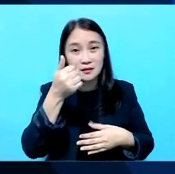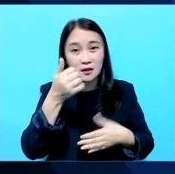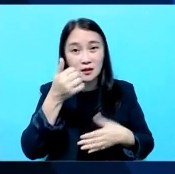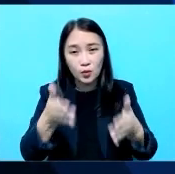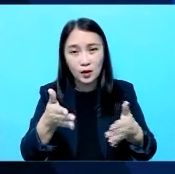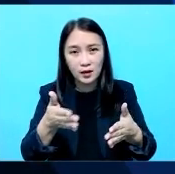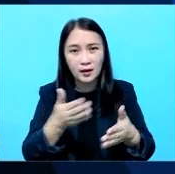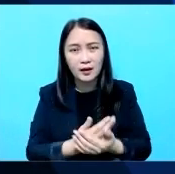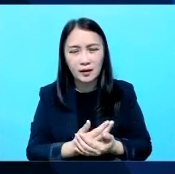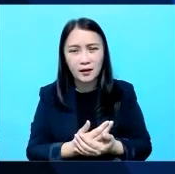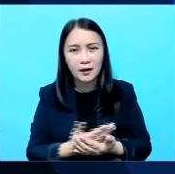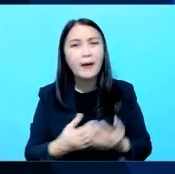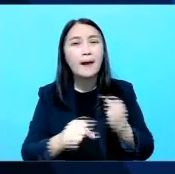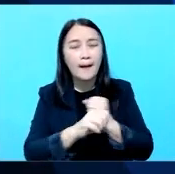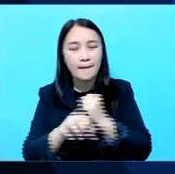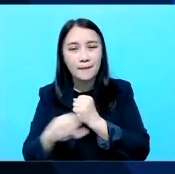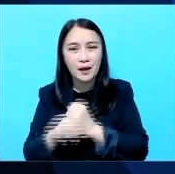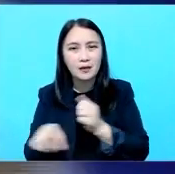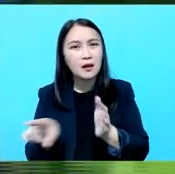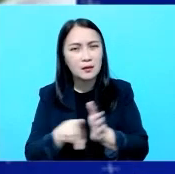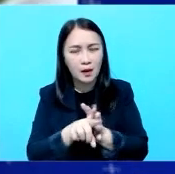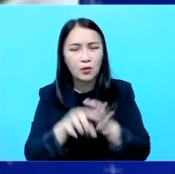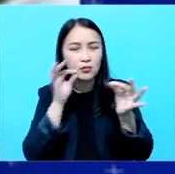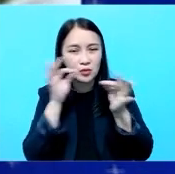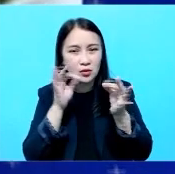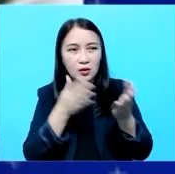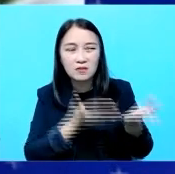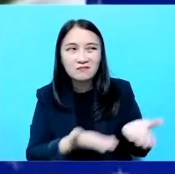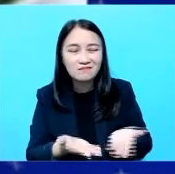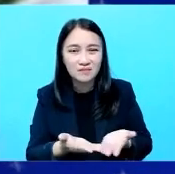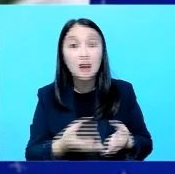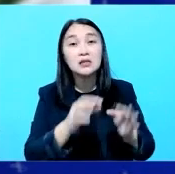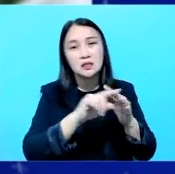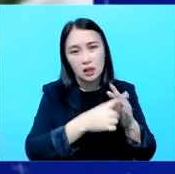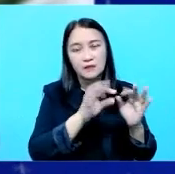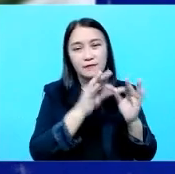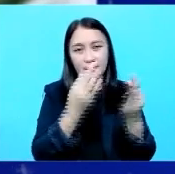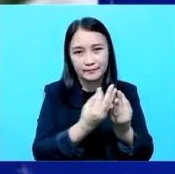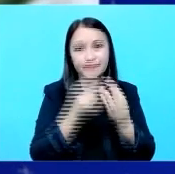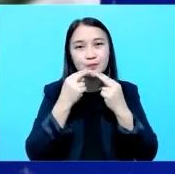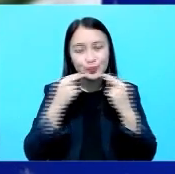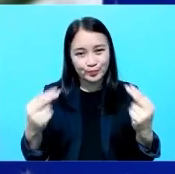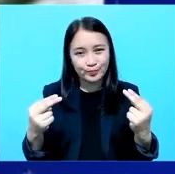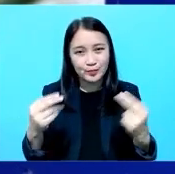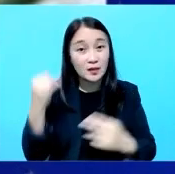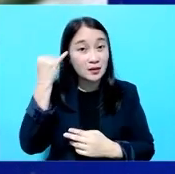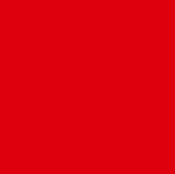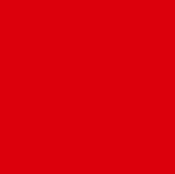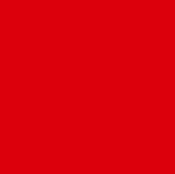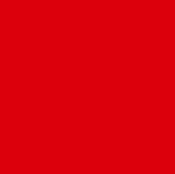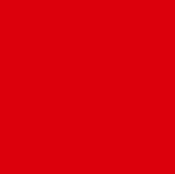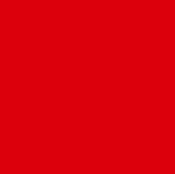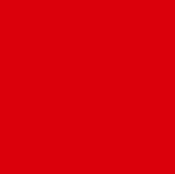campaign against illegal drugs is by starting in our families. Nagbabalita mula sa frontline, John Arua, News